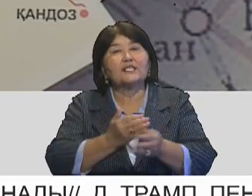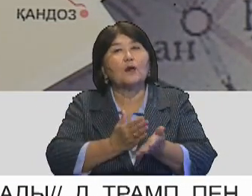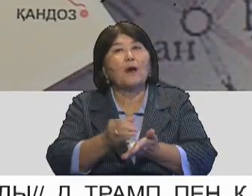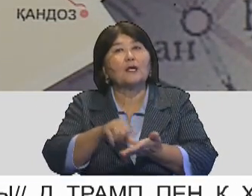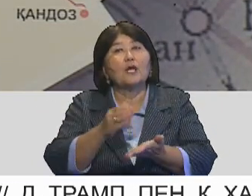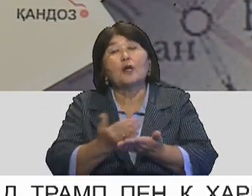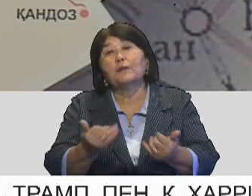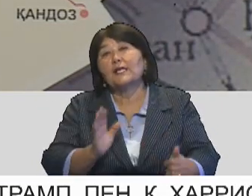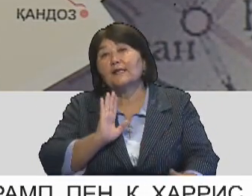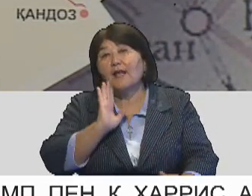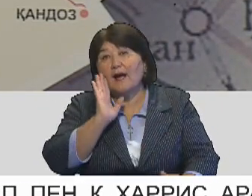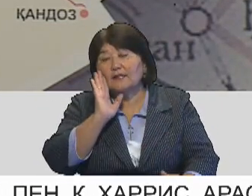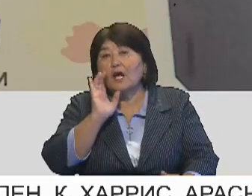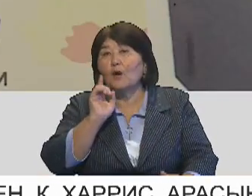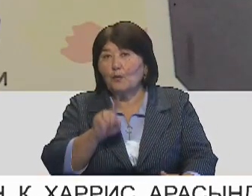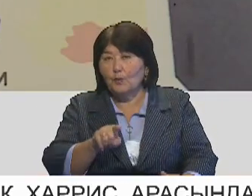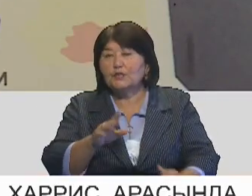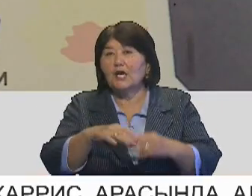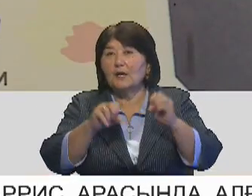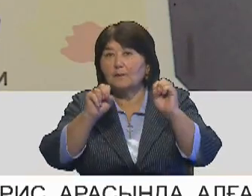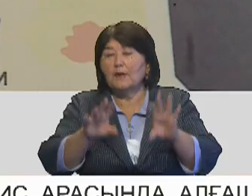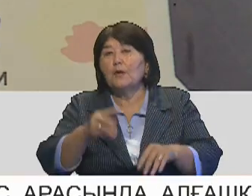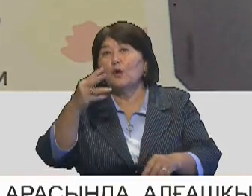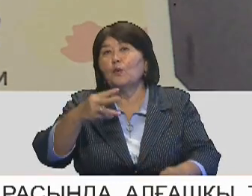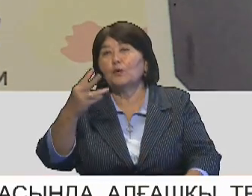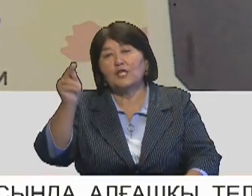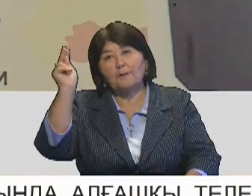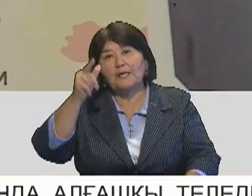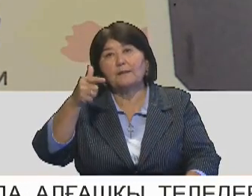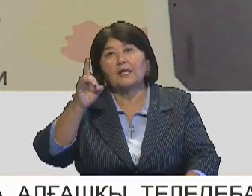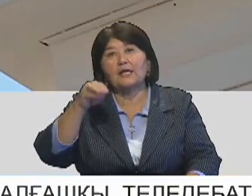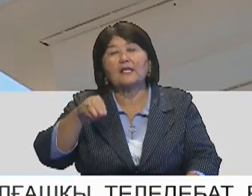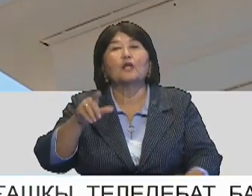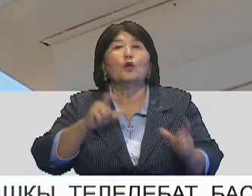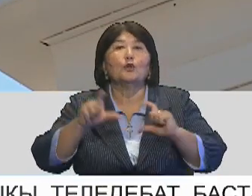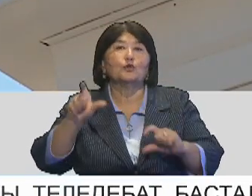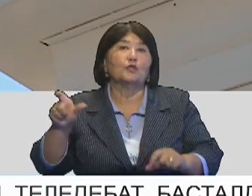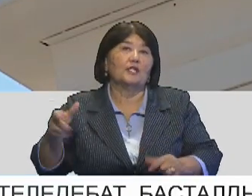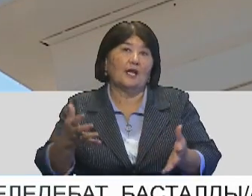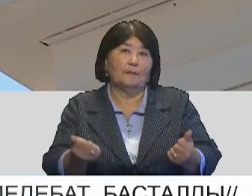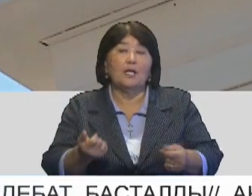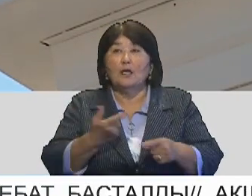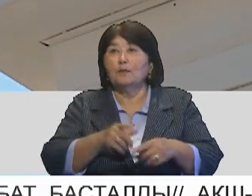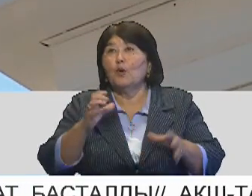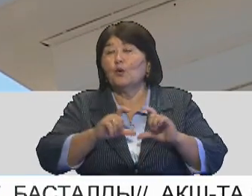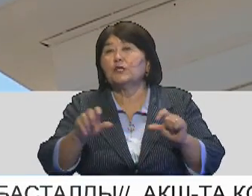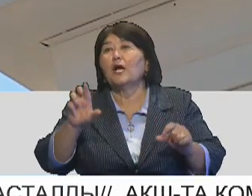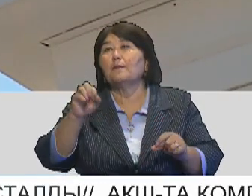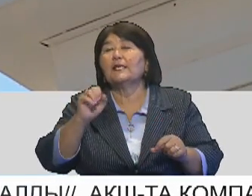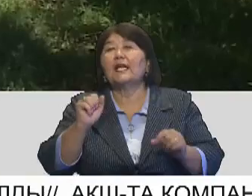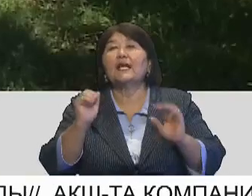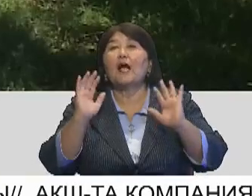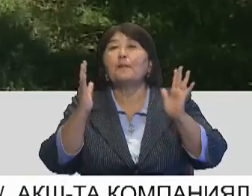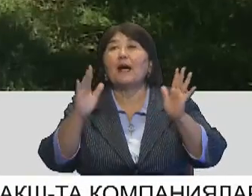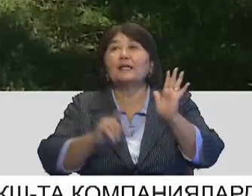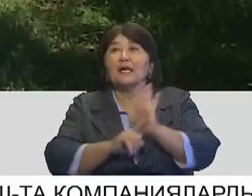отыр. Биылғы таңда біз осы мамандық бойынша 33 білім грант негізінде студент қабылдадық. Биылдан бастап университеттің ботаникалық бағына жан